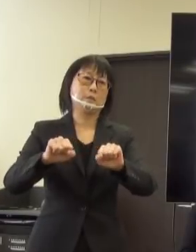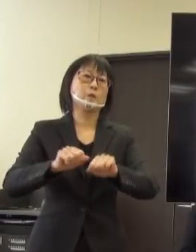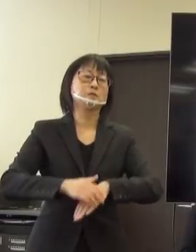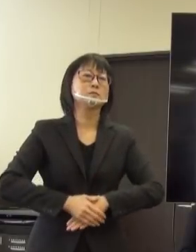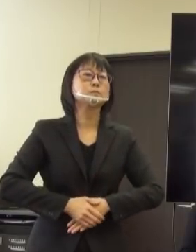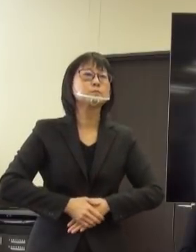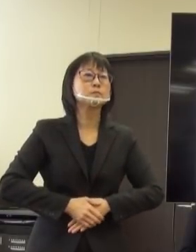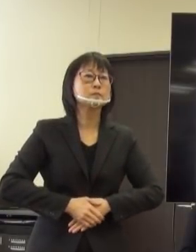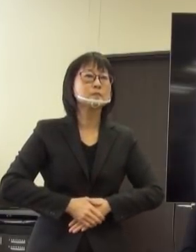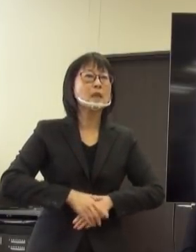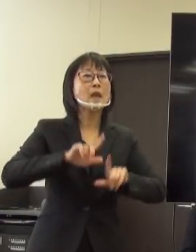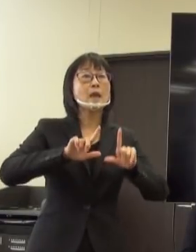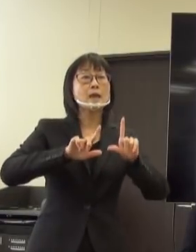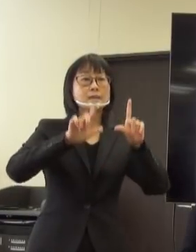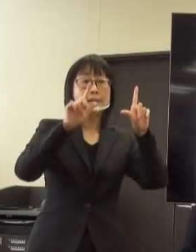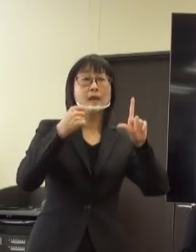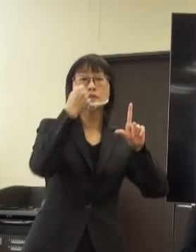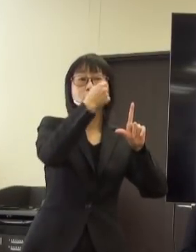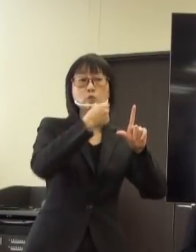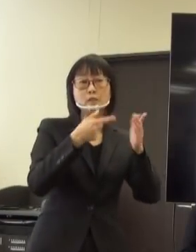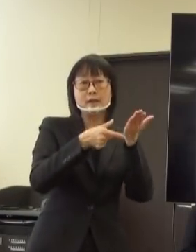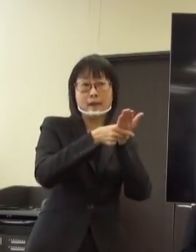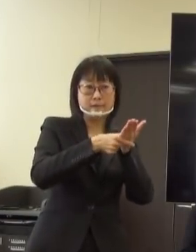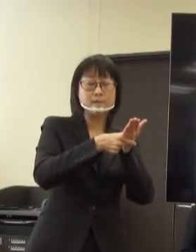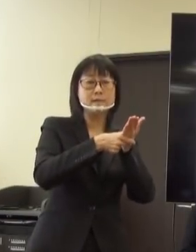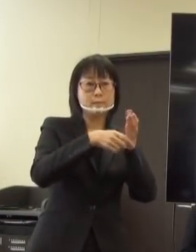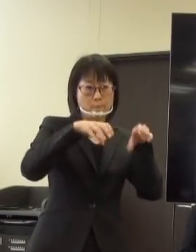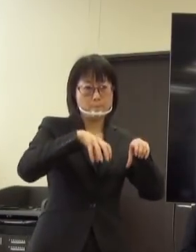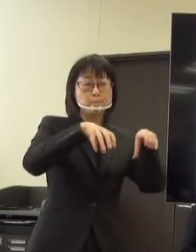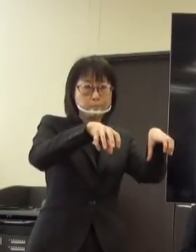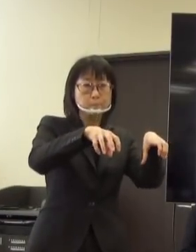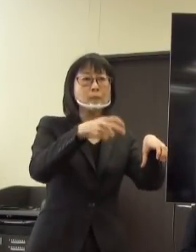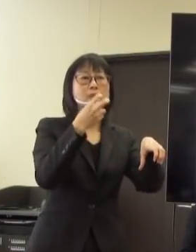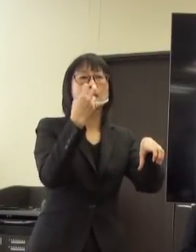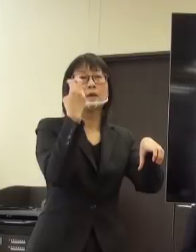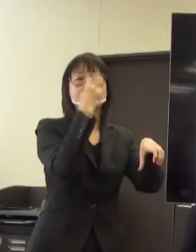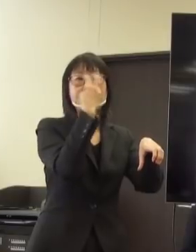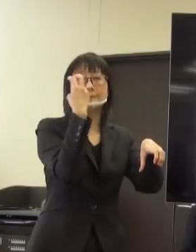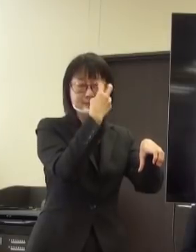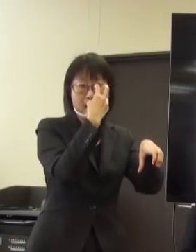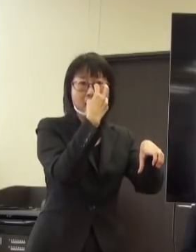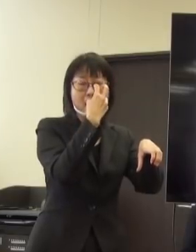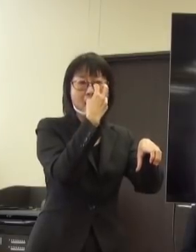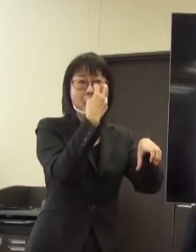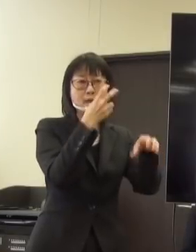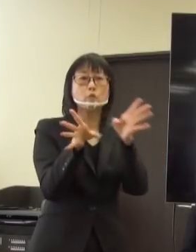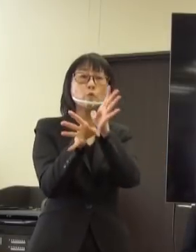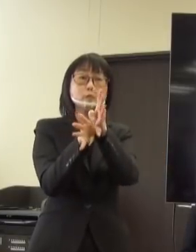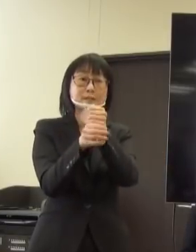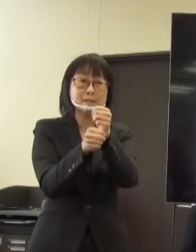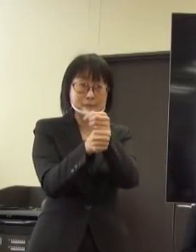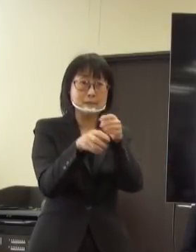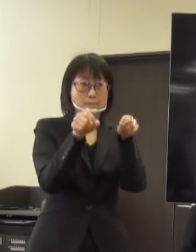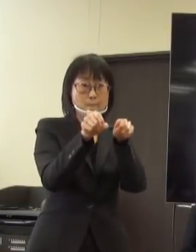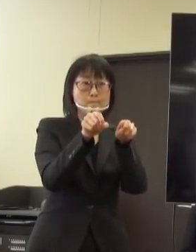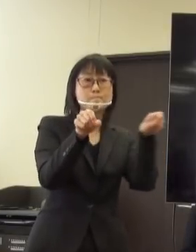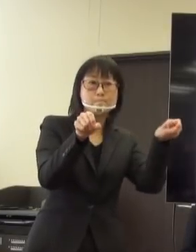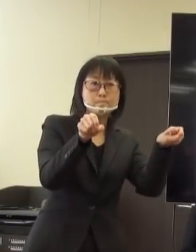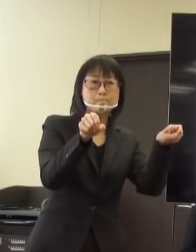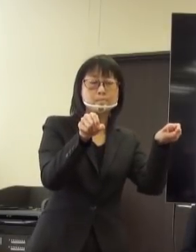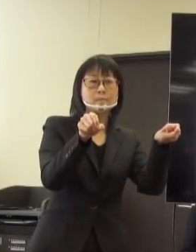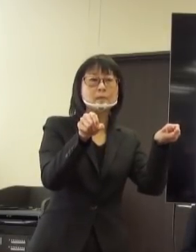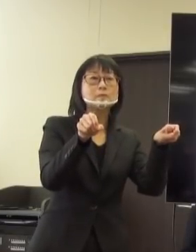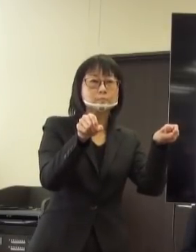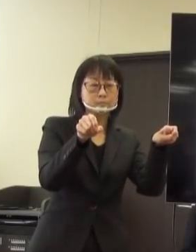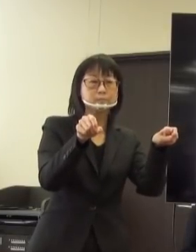店の PCR 検査期間の延長であります。すでに多数の飲食店からお申し込みいただ